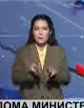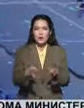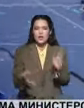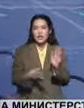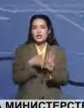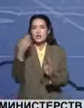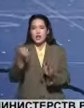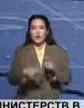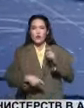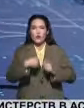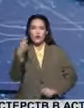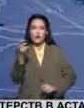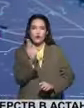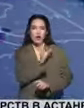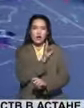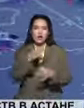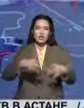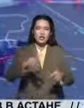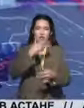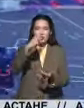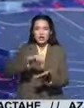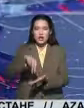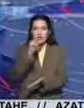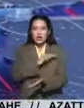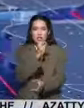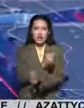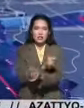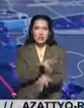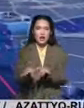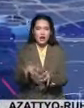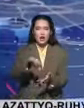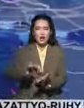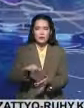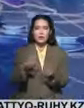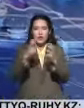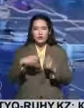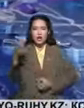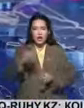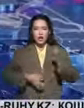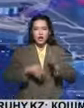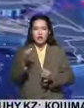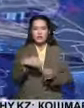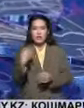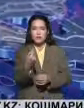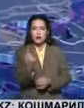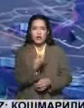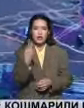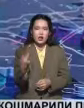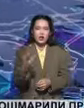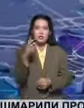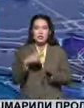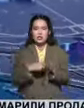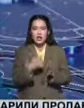официальные предостережения о недопустимости участия в деятельности запрещенной организации. Проводится досудебное расследование по частям 1 и 2